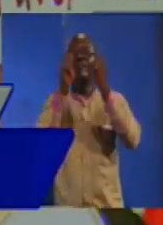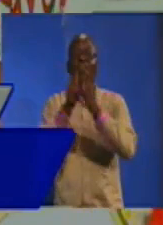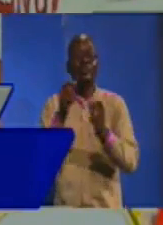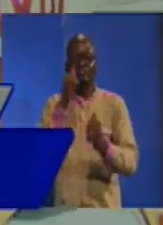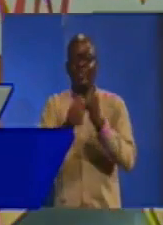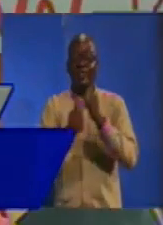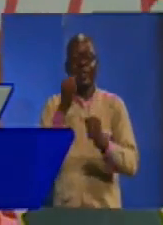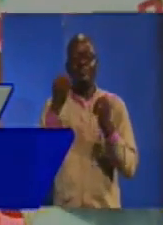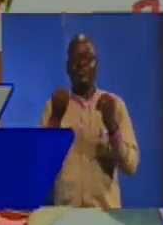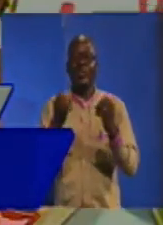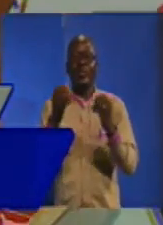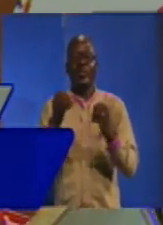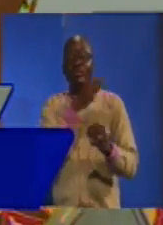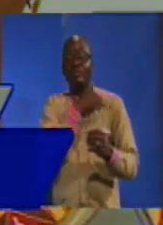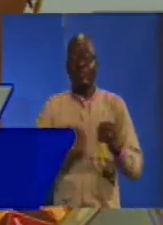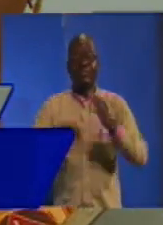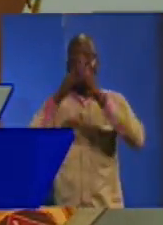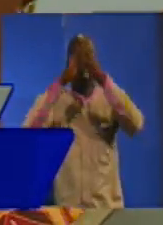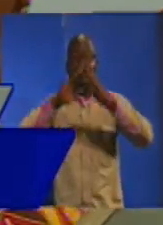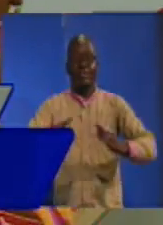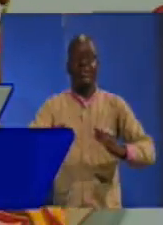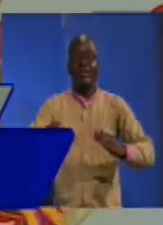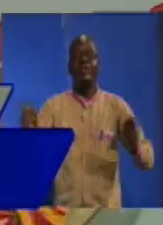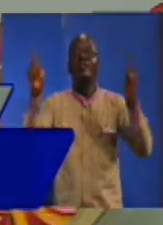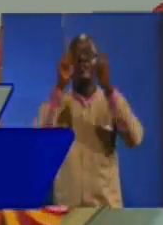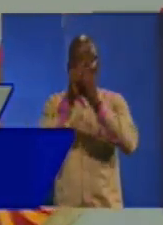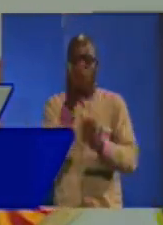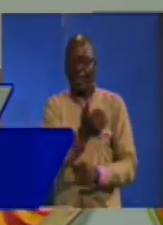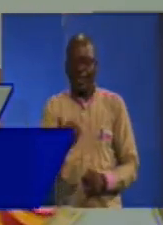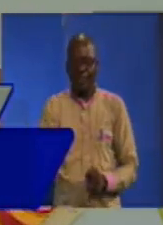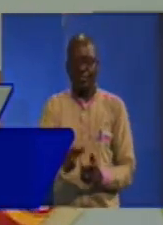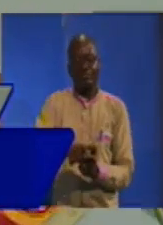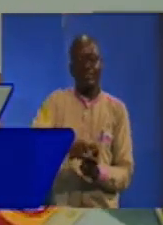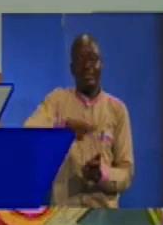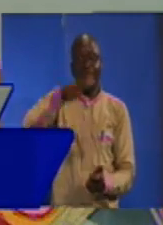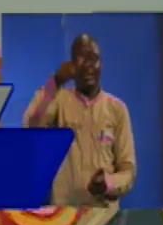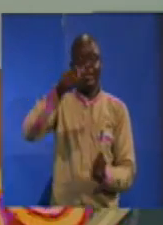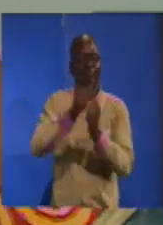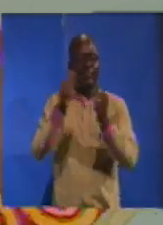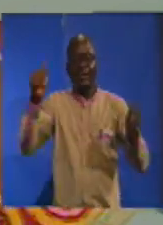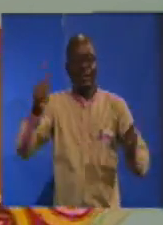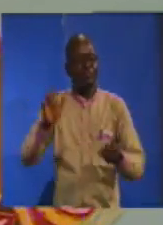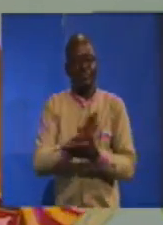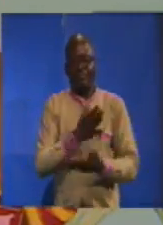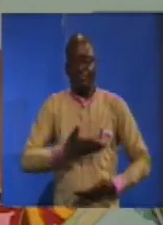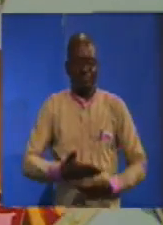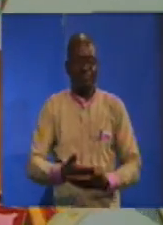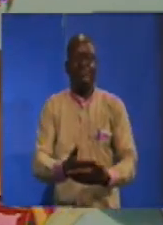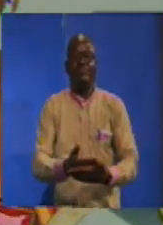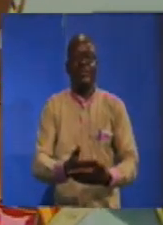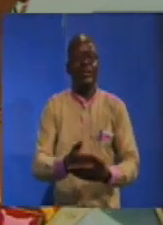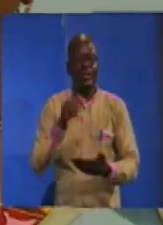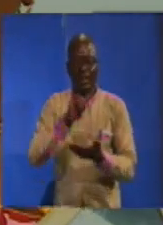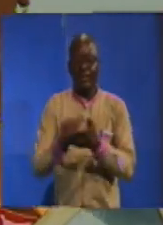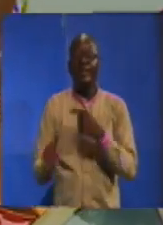de l'état civil. C'est-à-dire que vous pouvez rencontrer des enfants qui grandissent sans acte d'identité. Donc cela veut dire